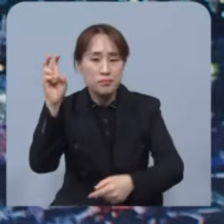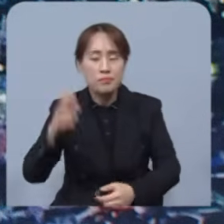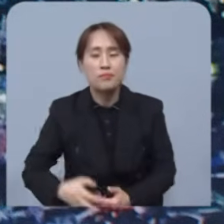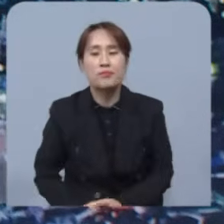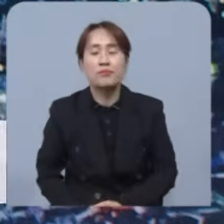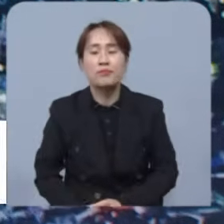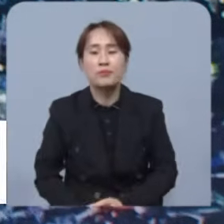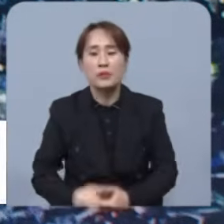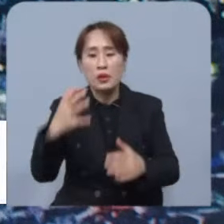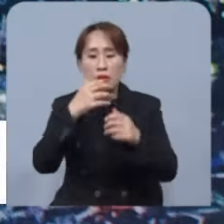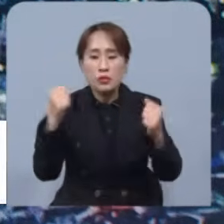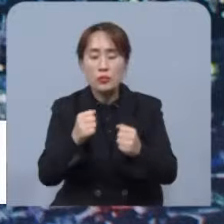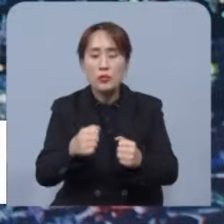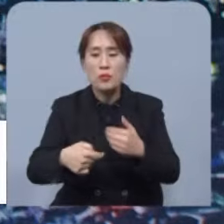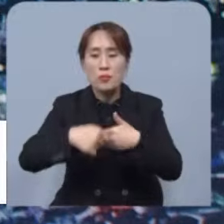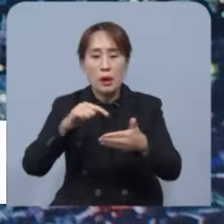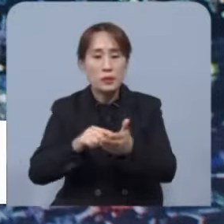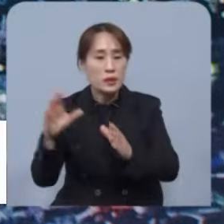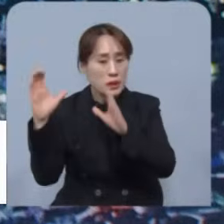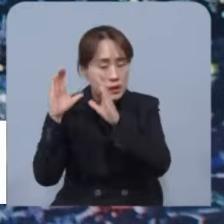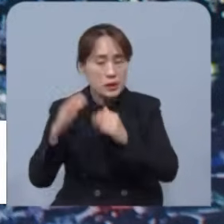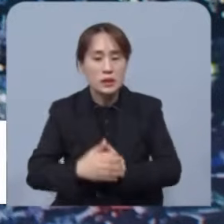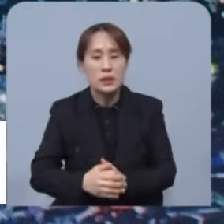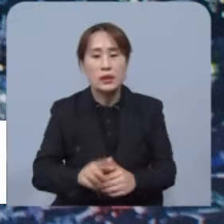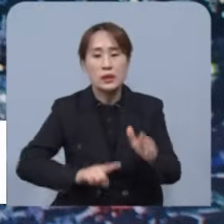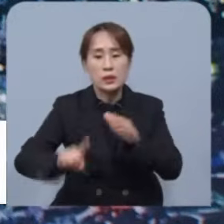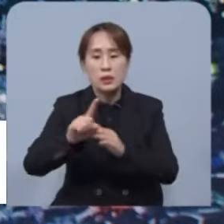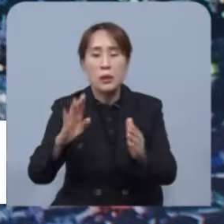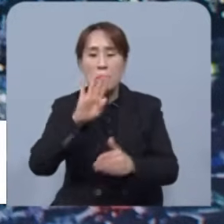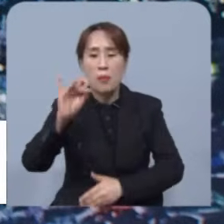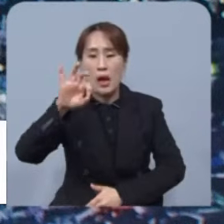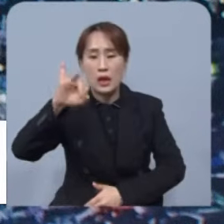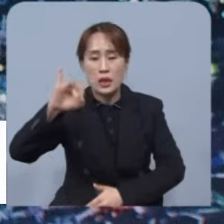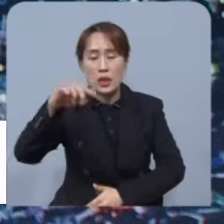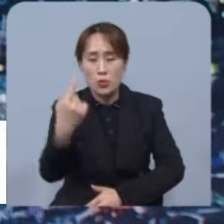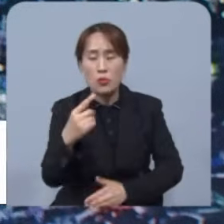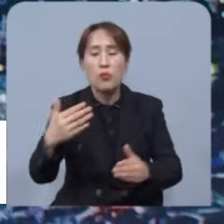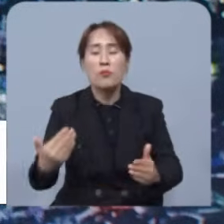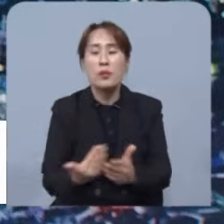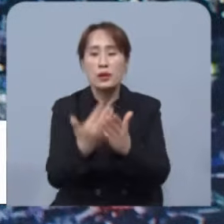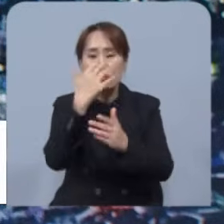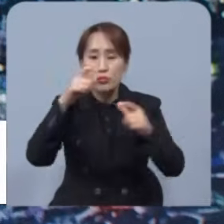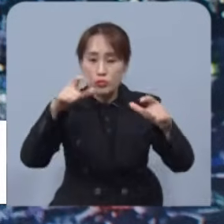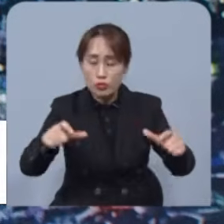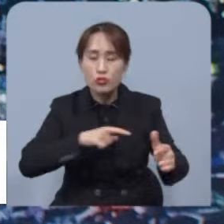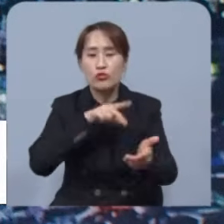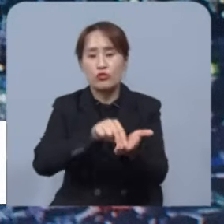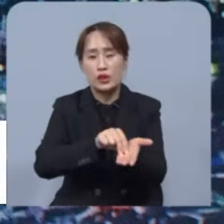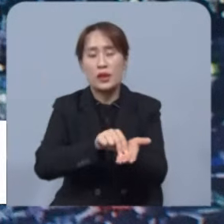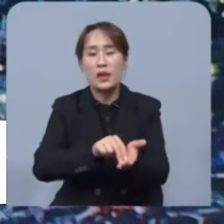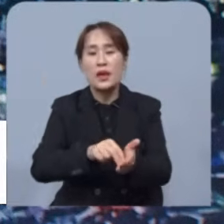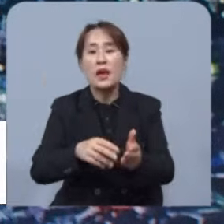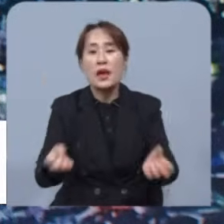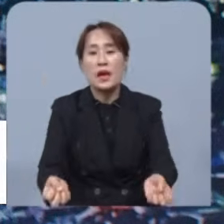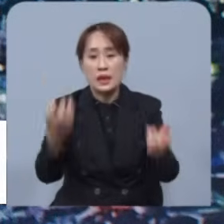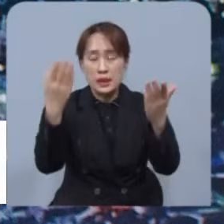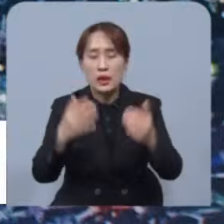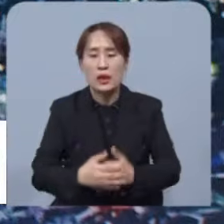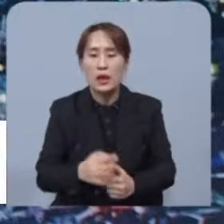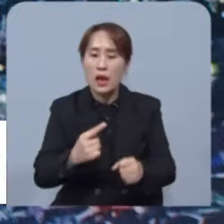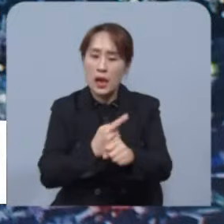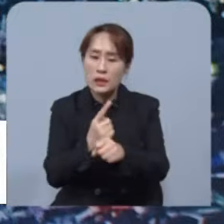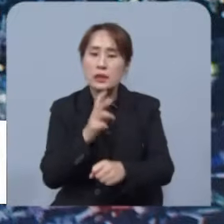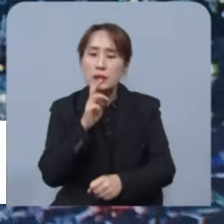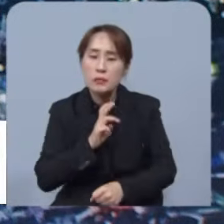예정입니다. 충북의 마음을 듣다, 첨단 바이오 산업으로 도약하는 대한민국의 중심 충북을 주제로 한 이번 행사는 1시간